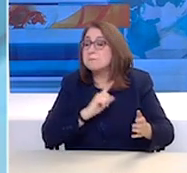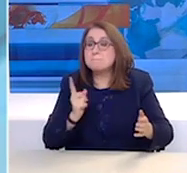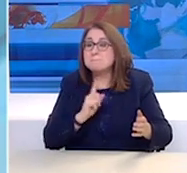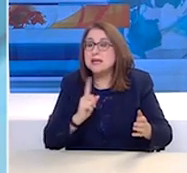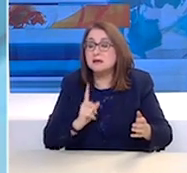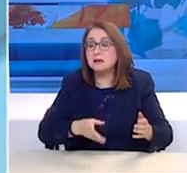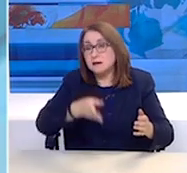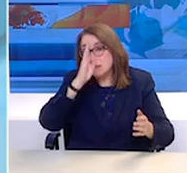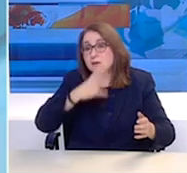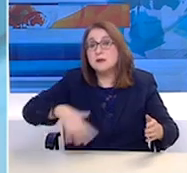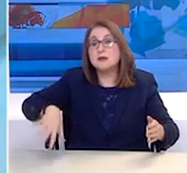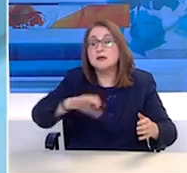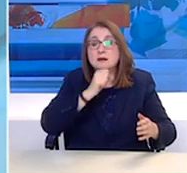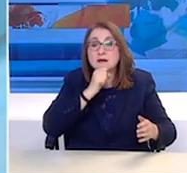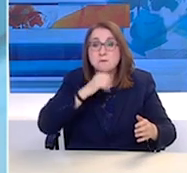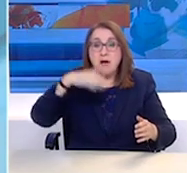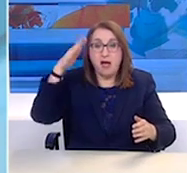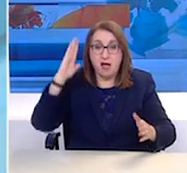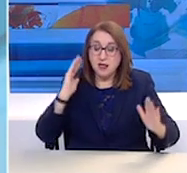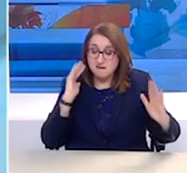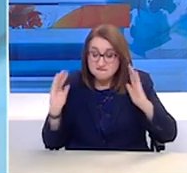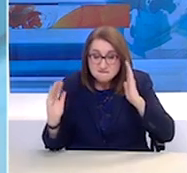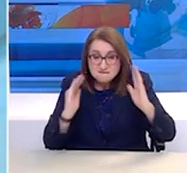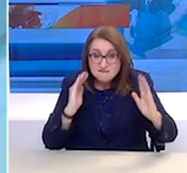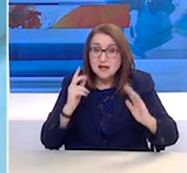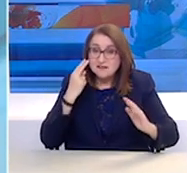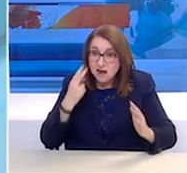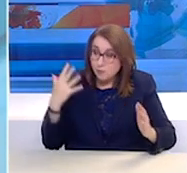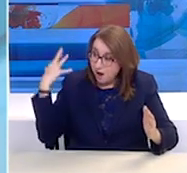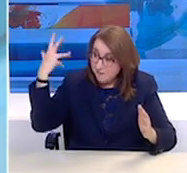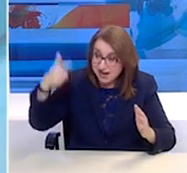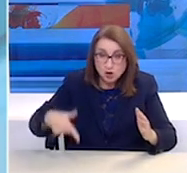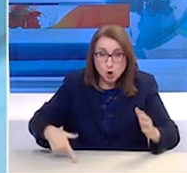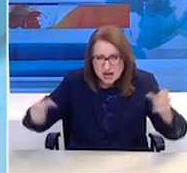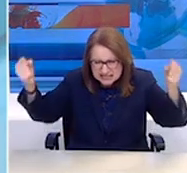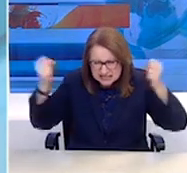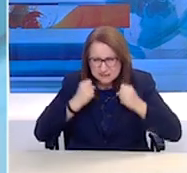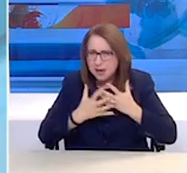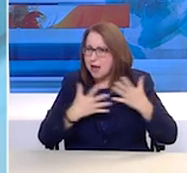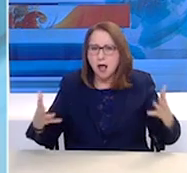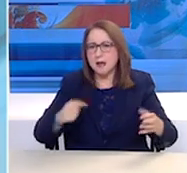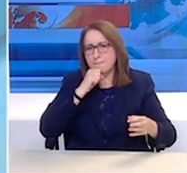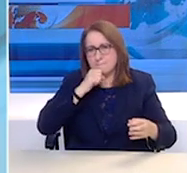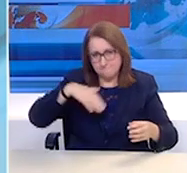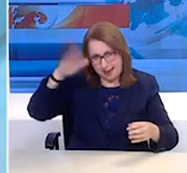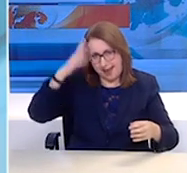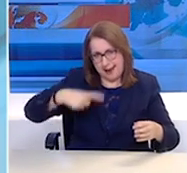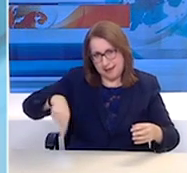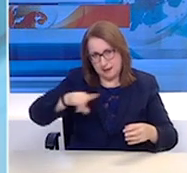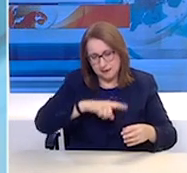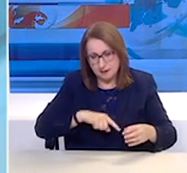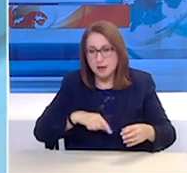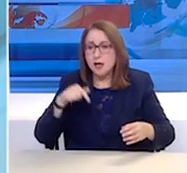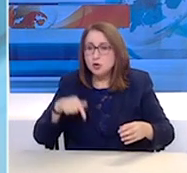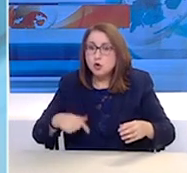οι στατιστικές, είναι η πλέον ευάλωτη. Δεν πρέπει να καταστρέψουμε σε λίγες ώρες όλα αυτά που έχουμε καταφέρει με σκληρή προσπάθεια